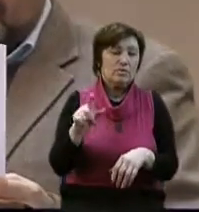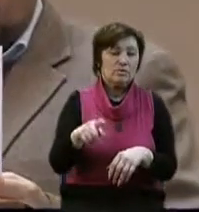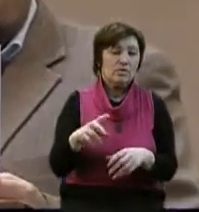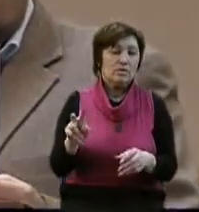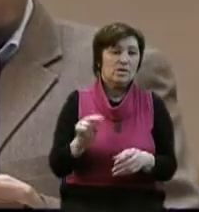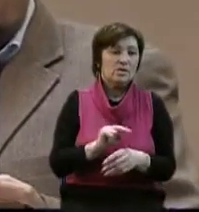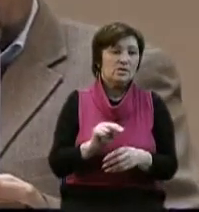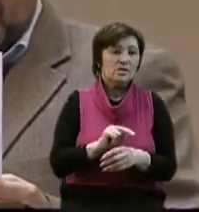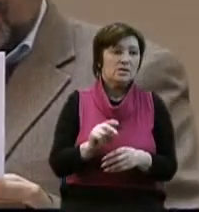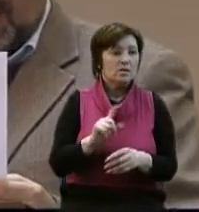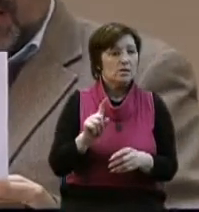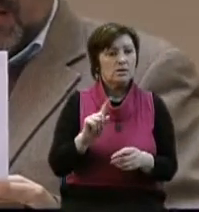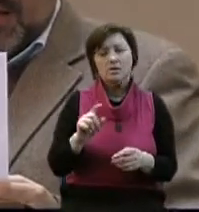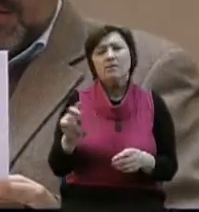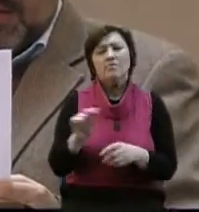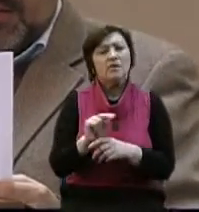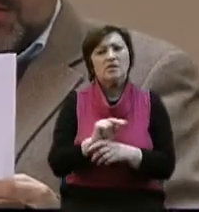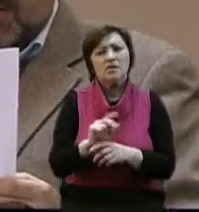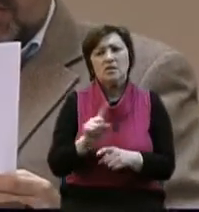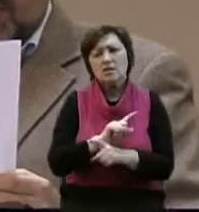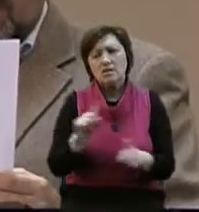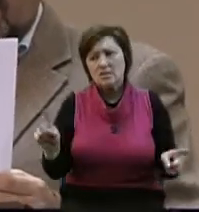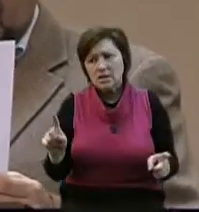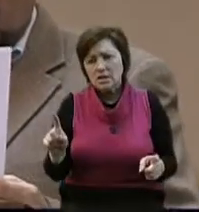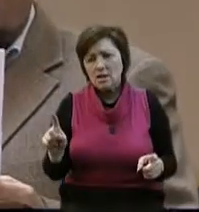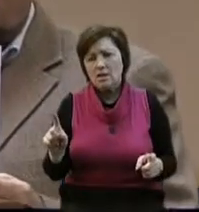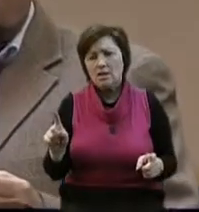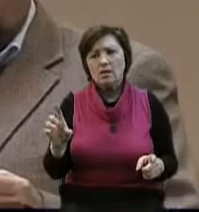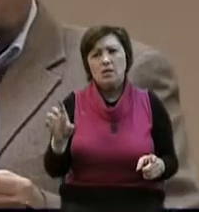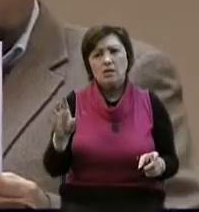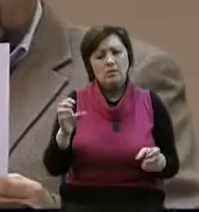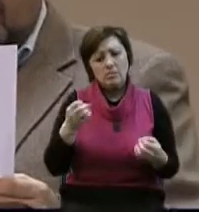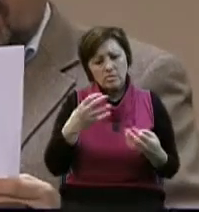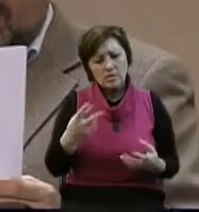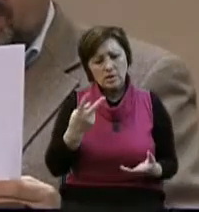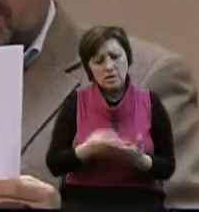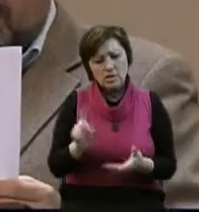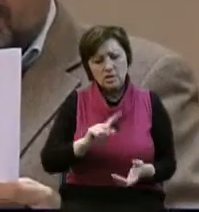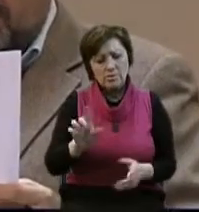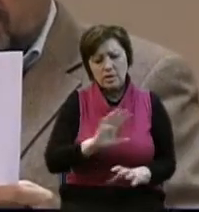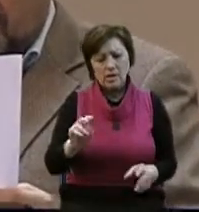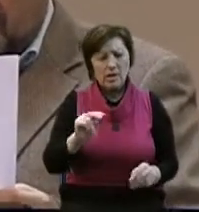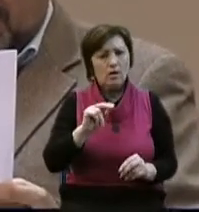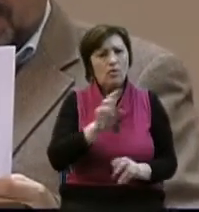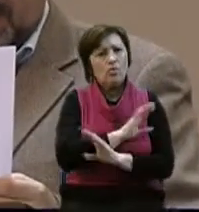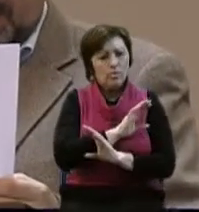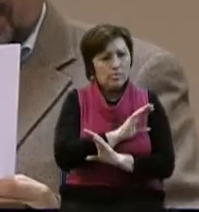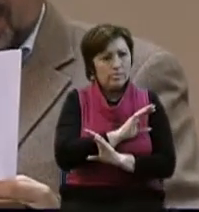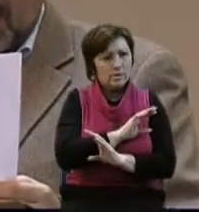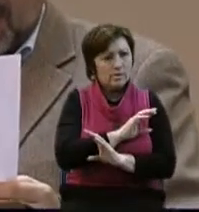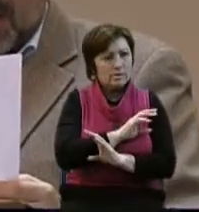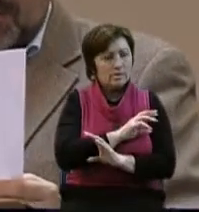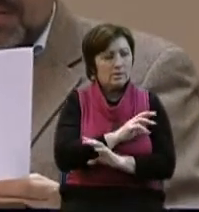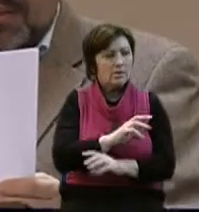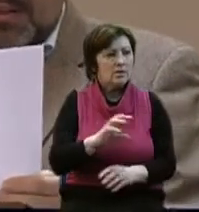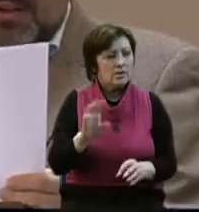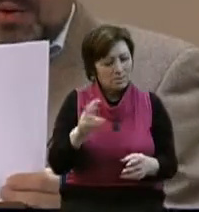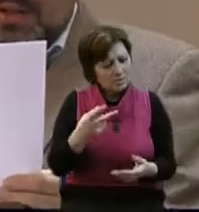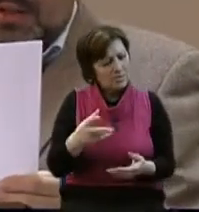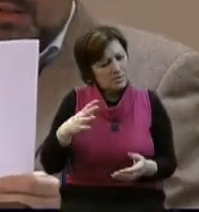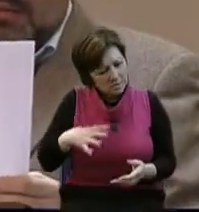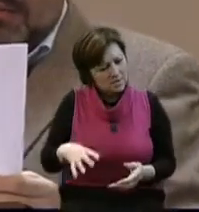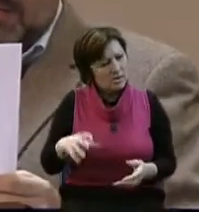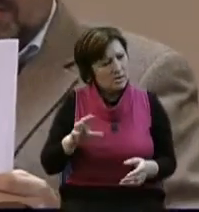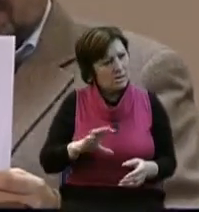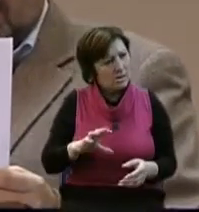он не умер. Лечение, которое приводило к улучшению состояния, объявлялось работой, и поэтому запрещалось. Определить,